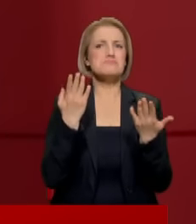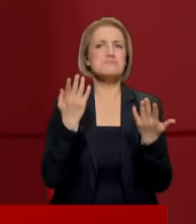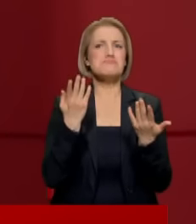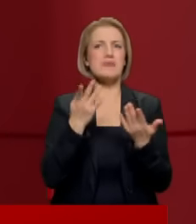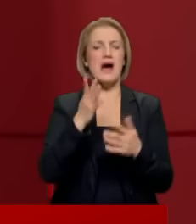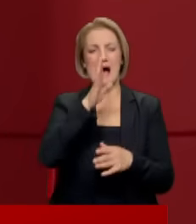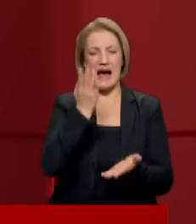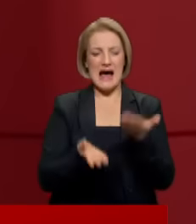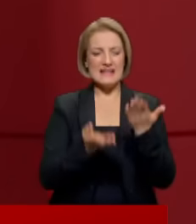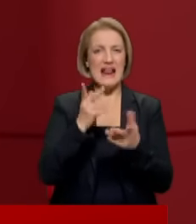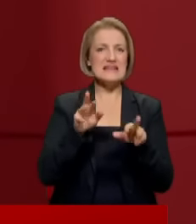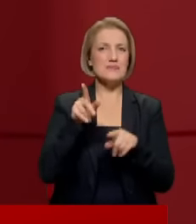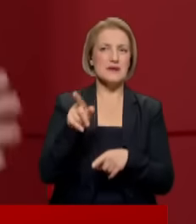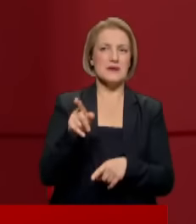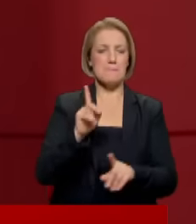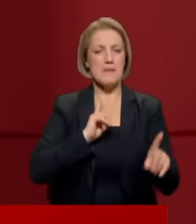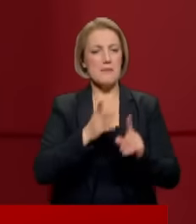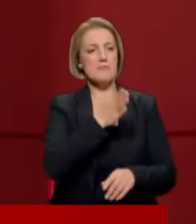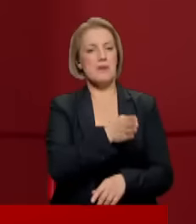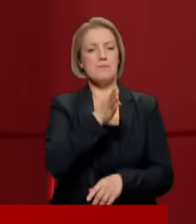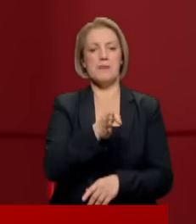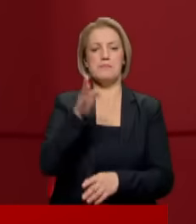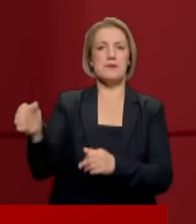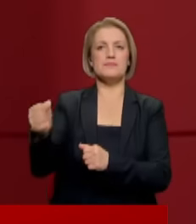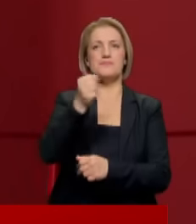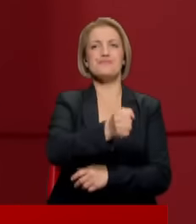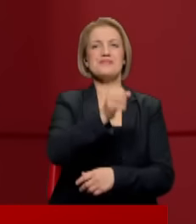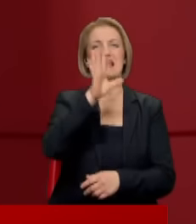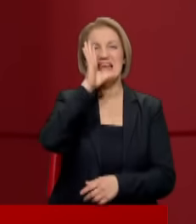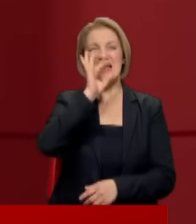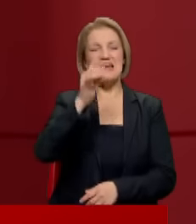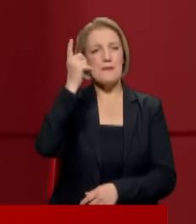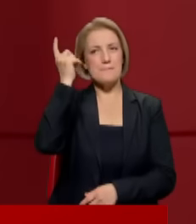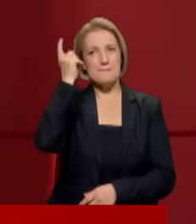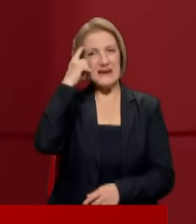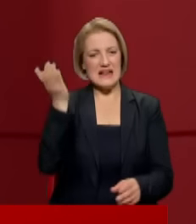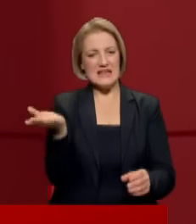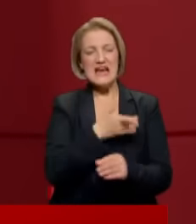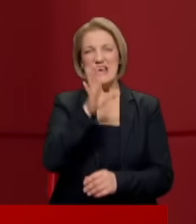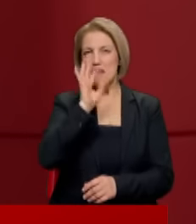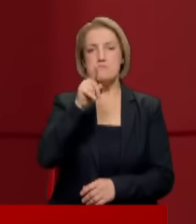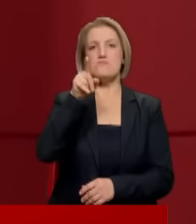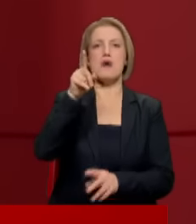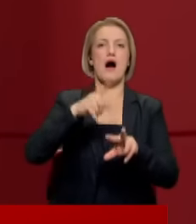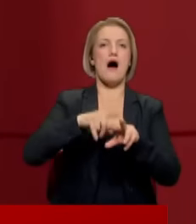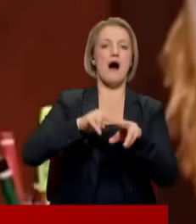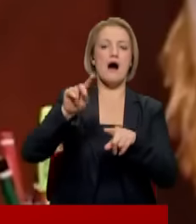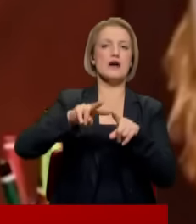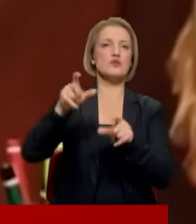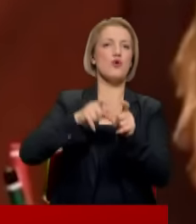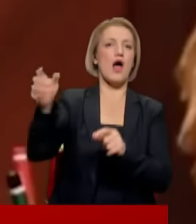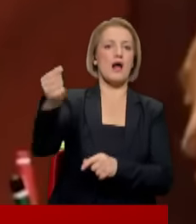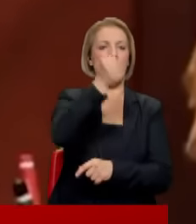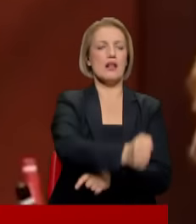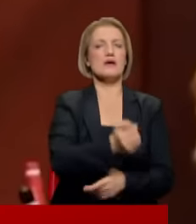giyotinde giyotini mahkeme mahkeme taşırlar kimin başı vuracaksa Akın Gürlek orada şimdi İstanbul'da